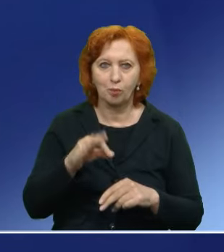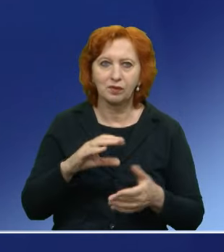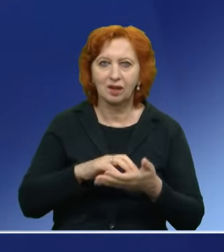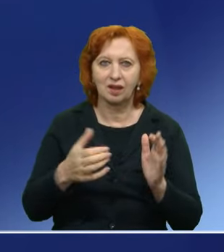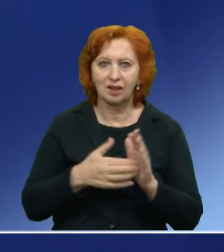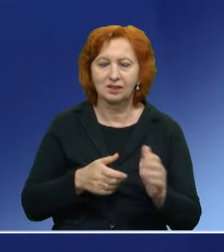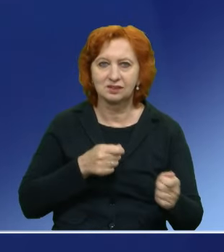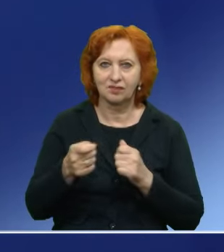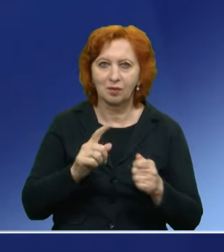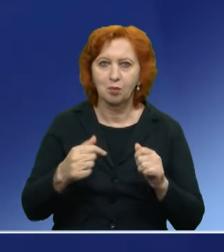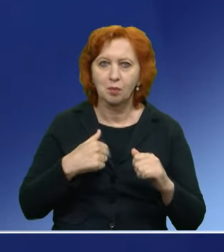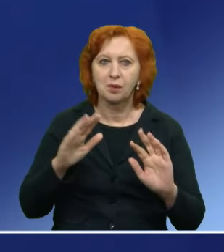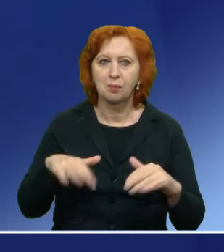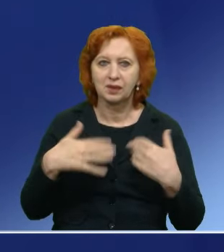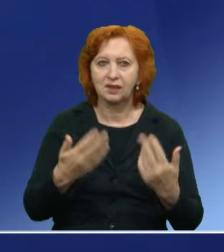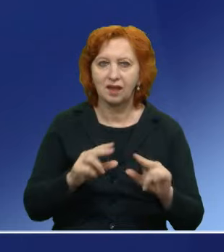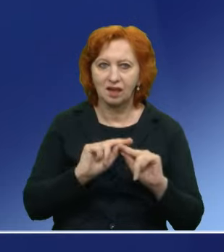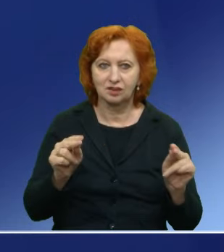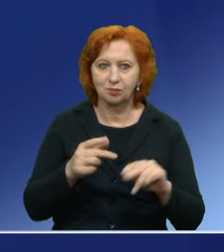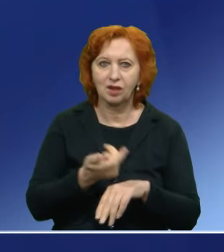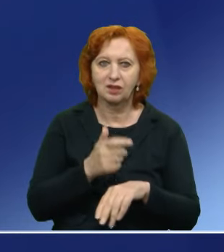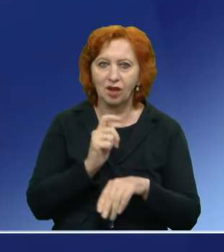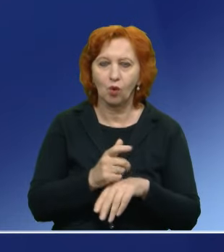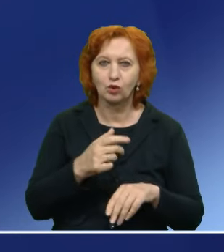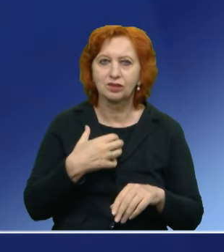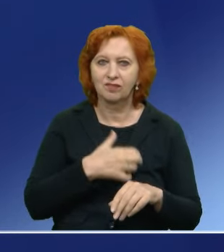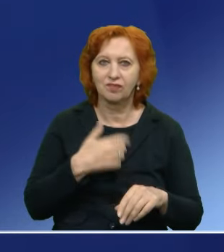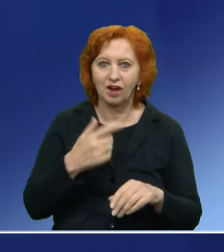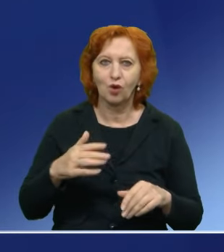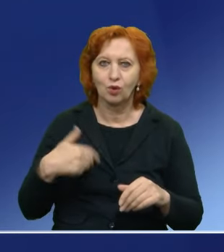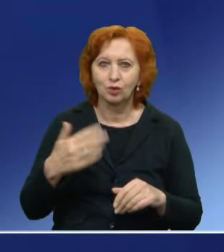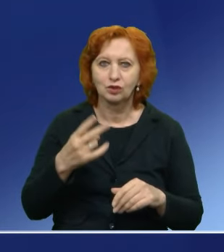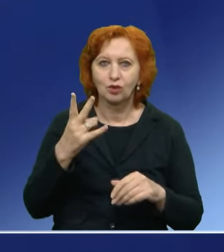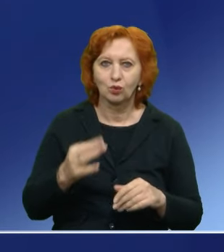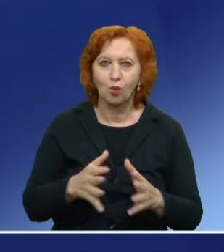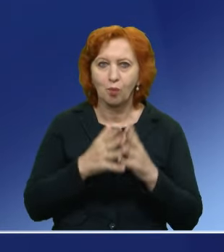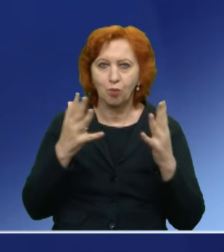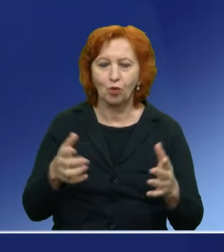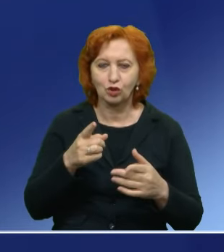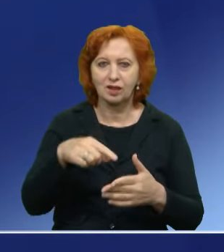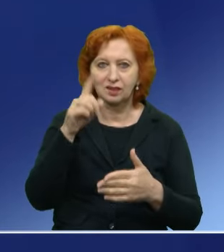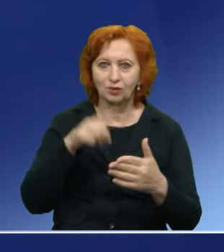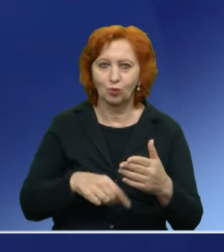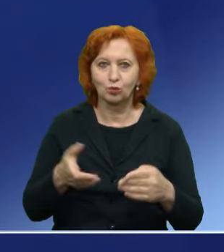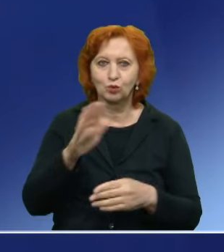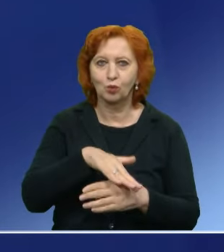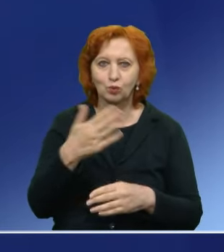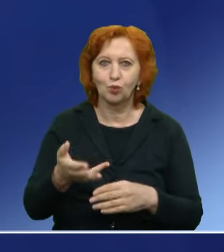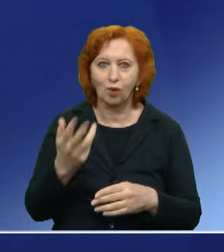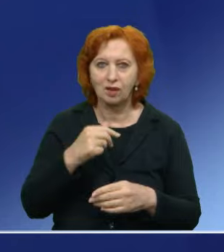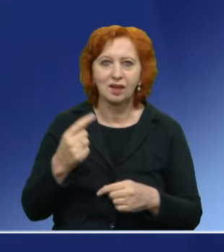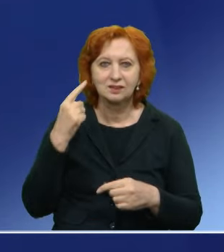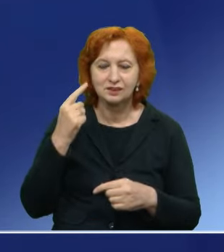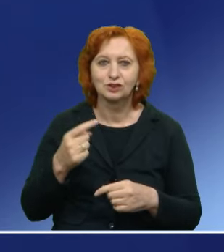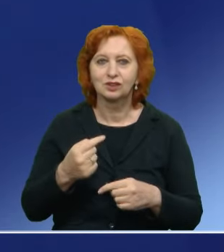руководства. Все, что мы предлагаем учителям, это очень важно, полезно. Но больше они доверяют друг другу, когда слышат